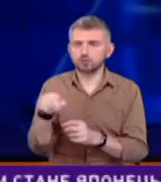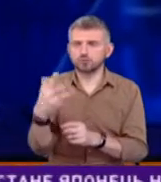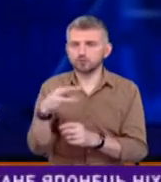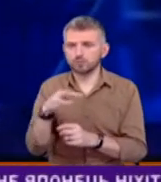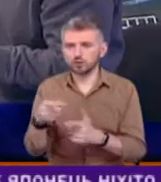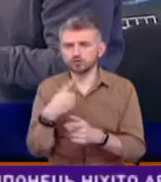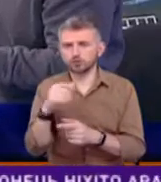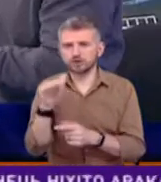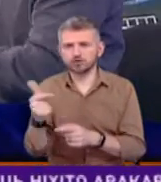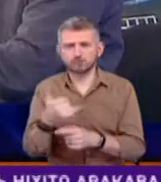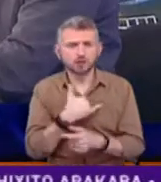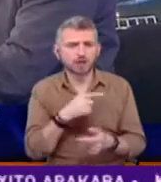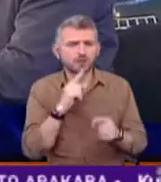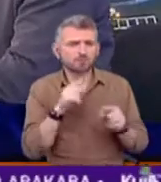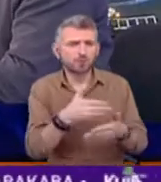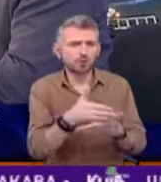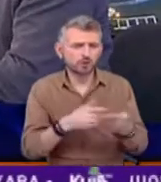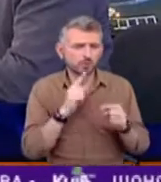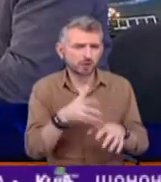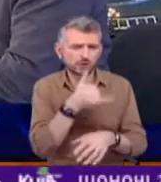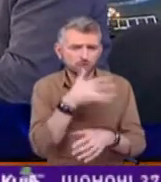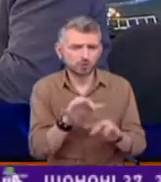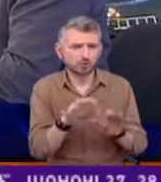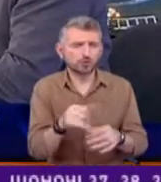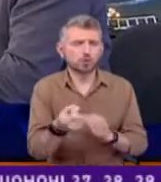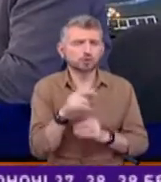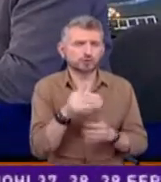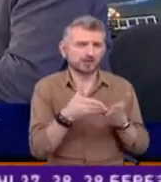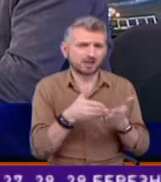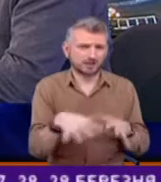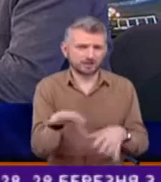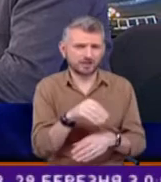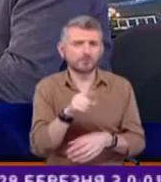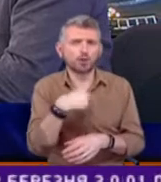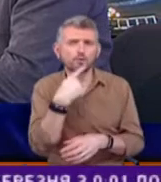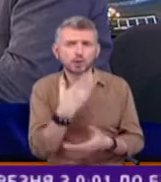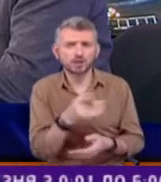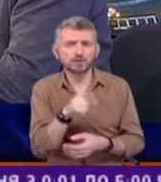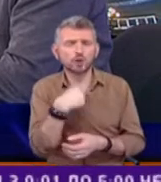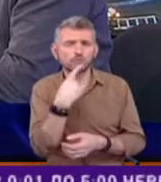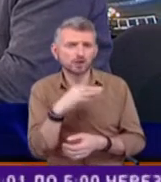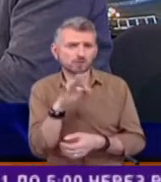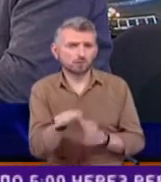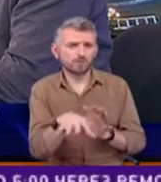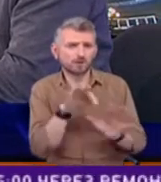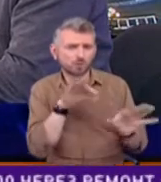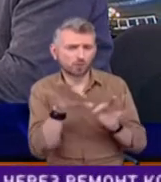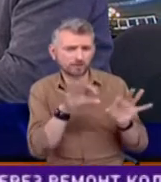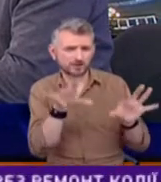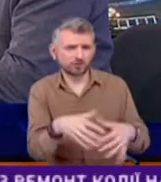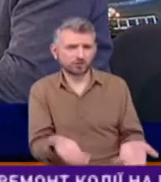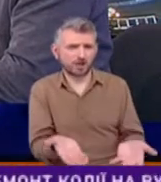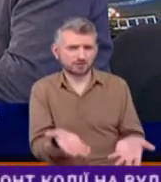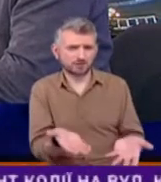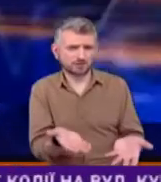гривень. Ну, чекайте, у нас половина парламенту не може пояснити, звідки в них яхти і цей. Ви говорите про вибіркові